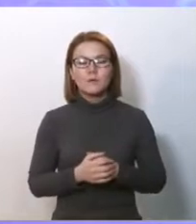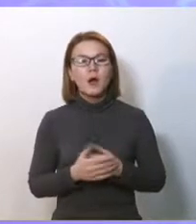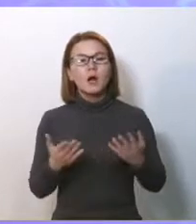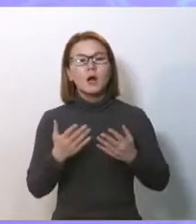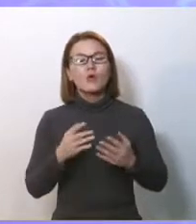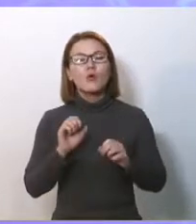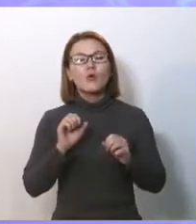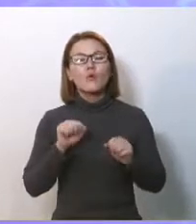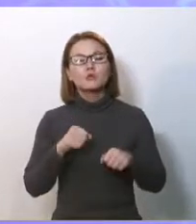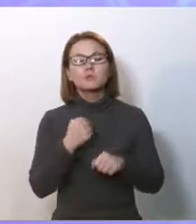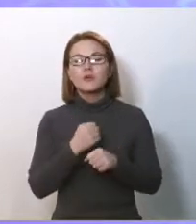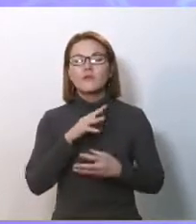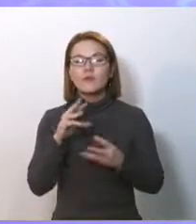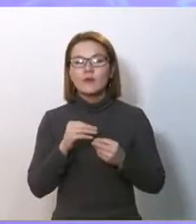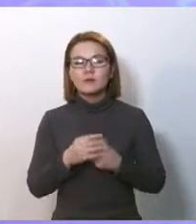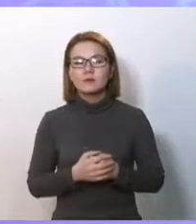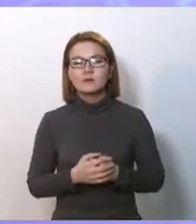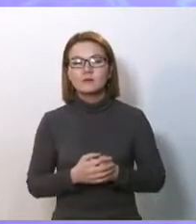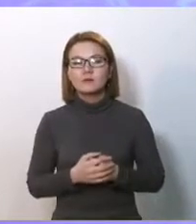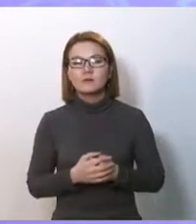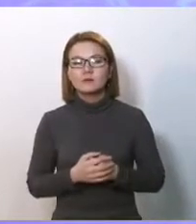Какой вывод можно